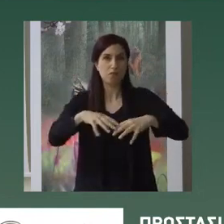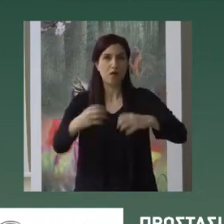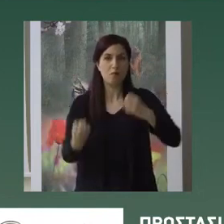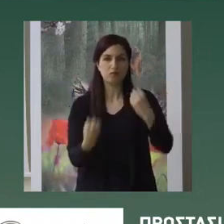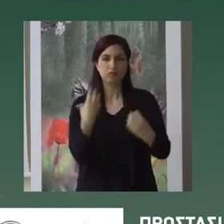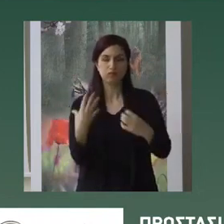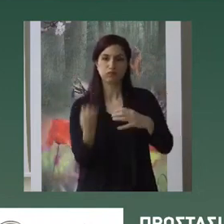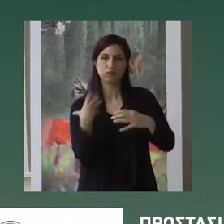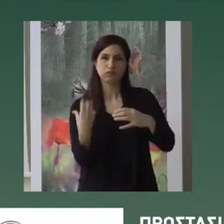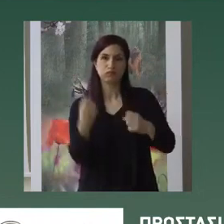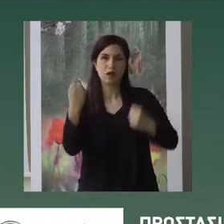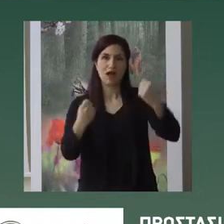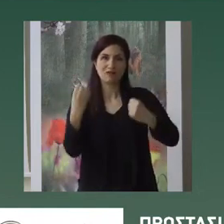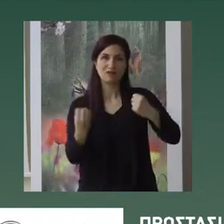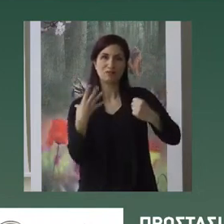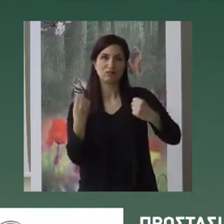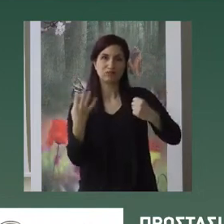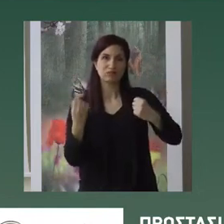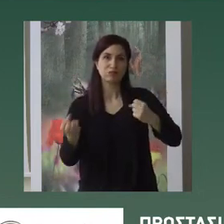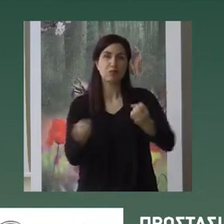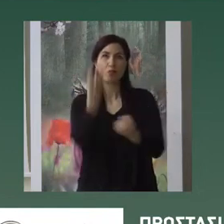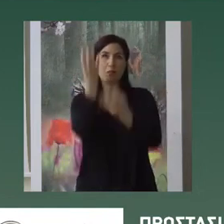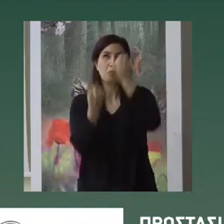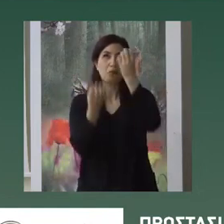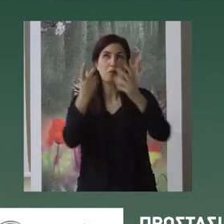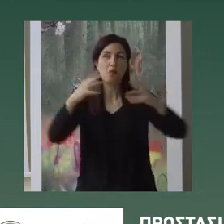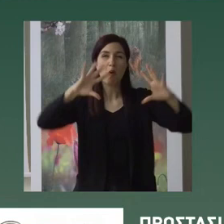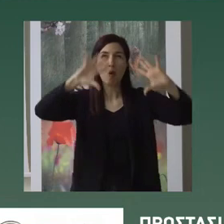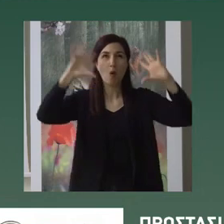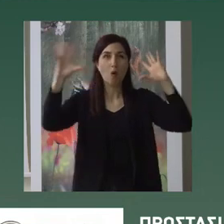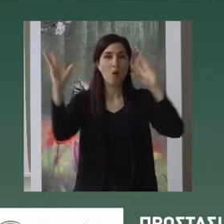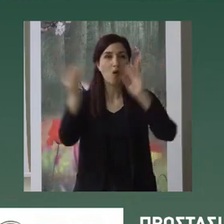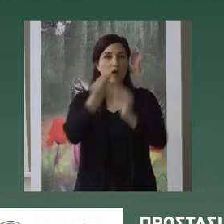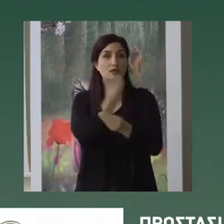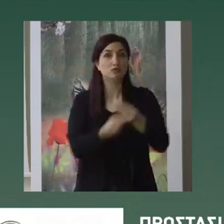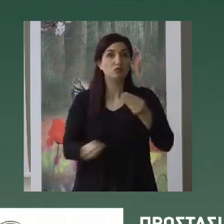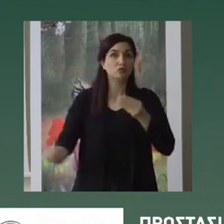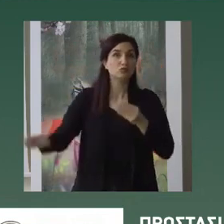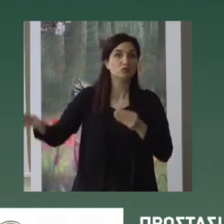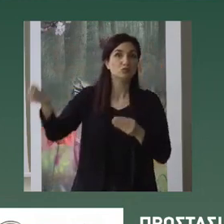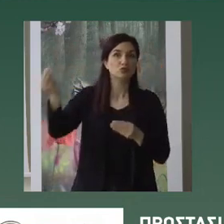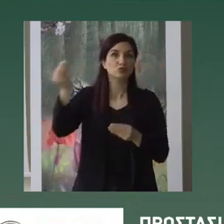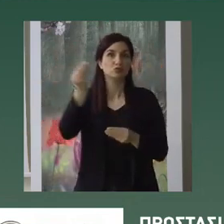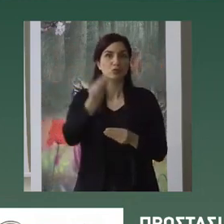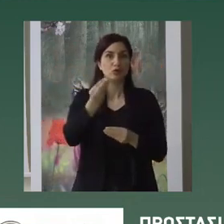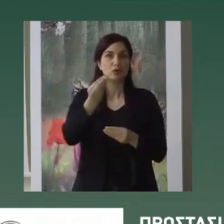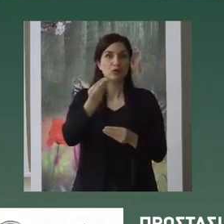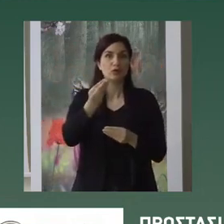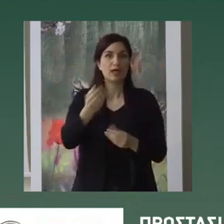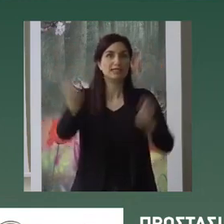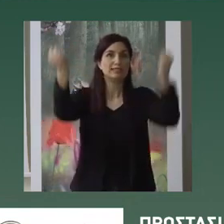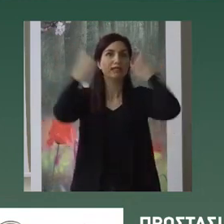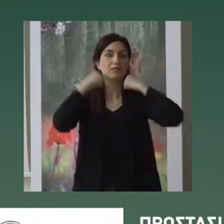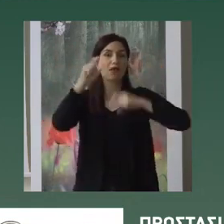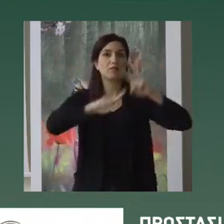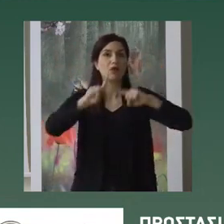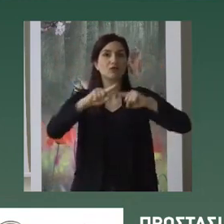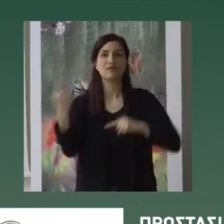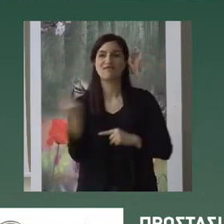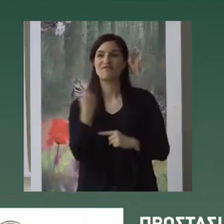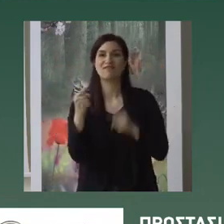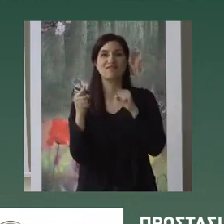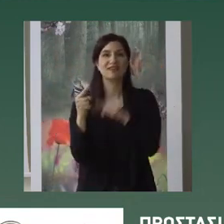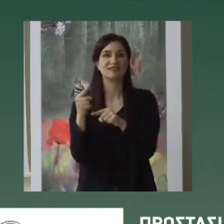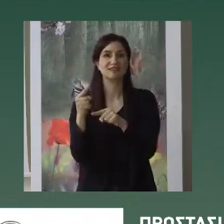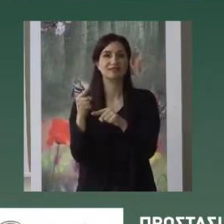που προκαλούν την κλιματική κρίση. Όλα αυτά κτίζονται σε βάρος του φυσικού περιβάλλοντος. Άρα λοιπόν επιδεινώνεται όλο και περισσότερο το πρόβλημα.